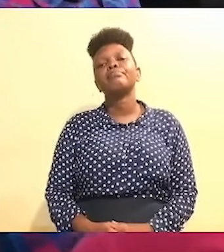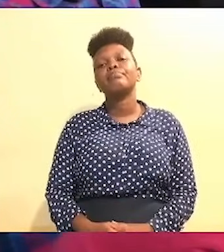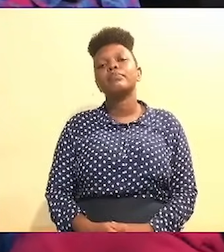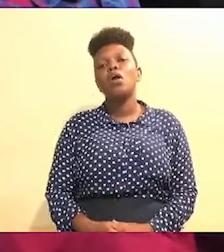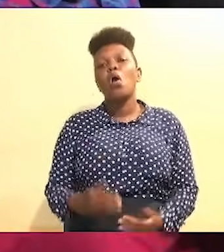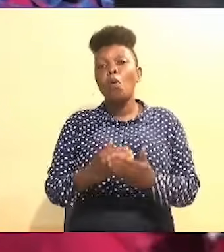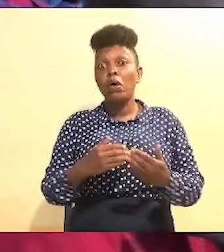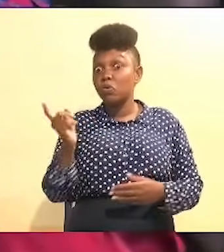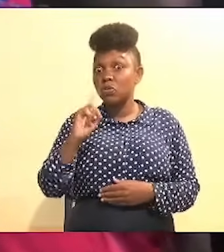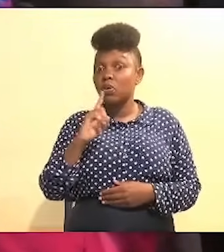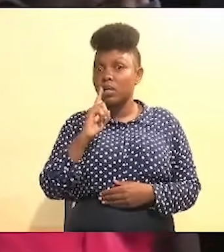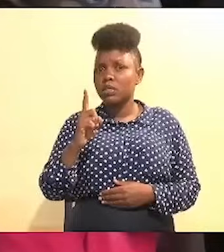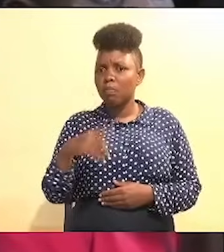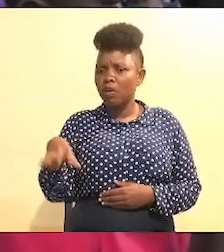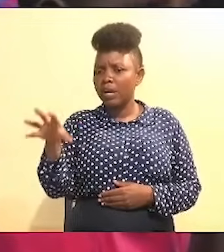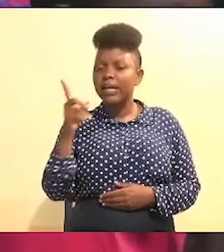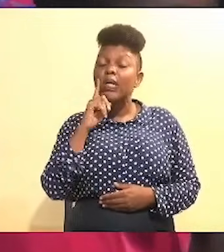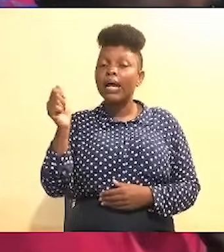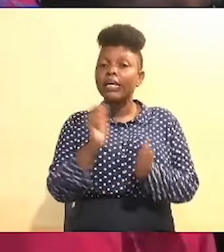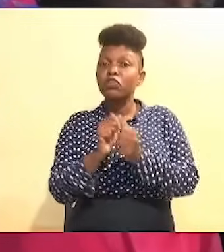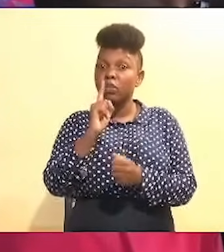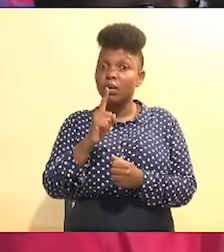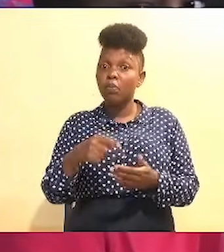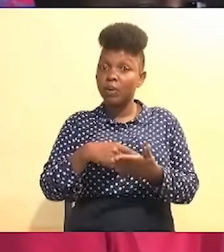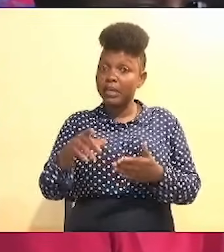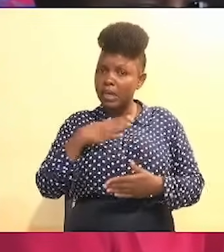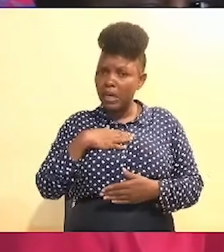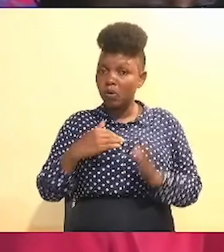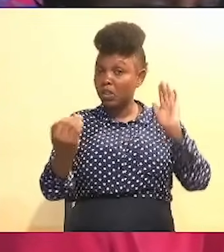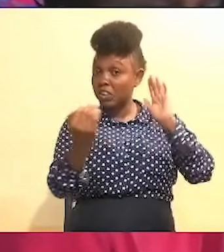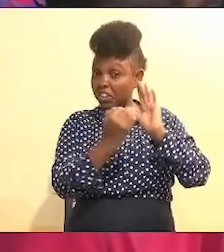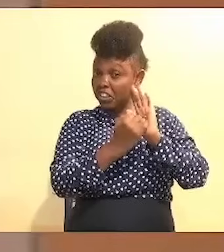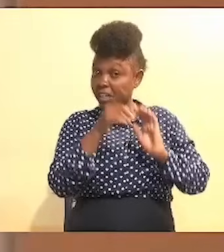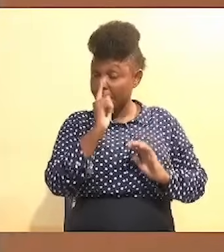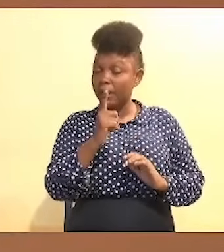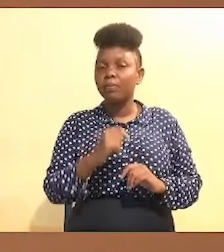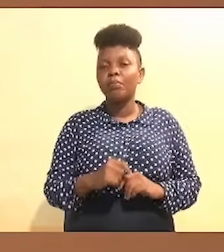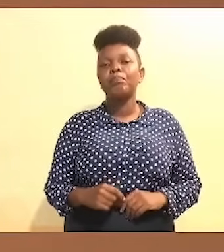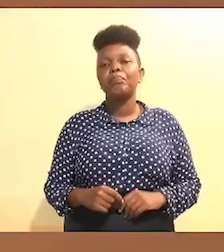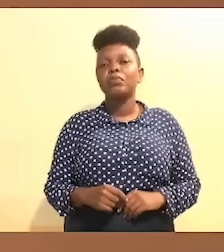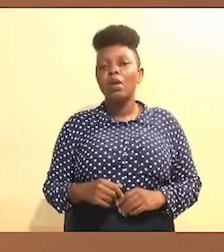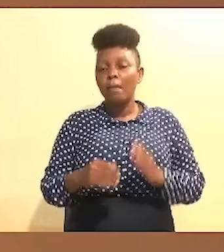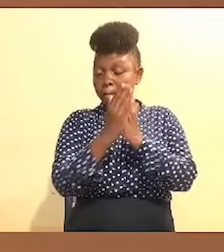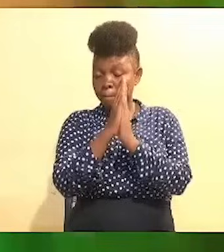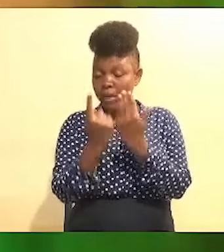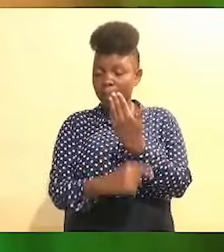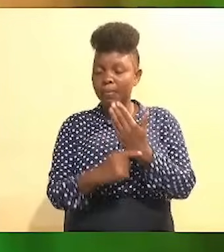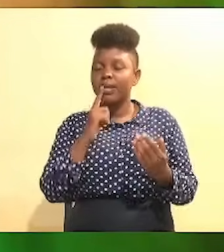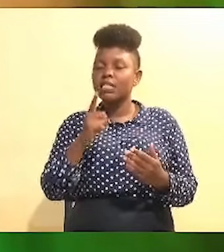Kwa usije ukasema vyote vipo kwa jina langu. Sheria inabana vizuri hapo. Warumi 12:10, kwa heshima mkiwatanguliza